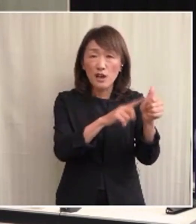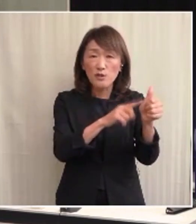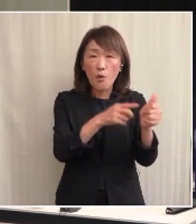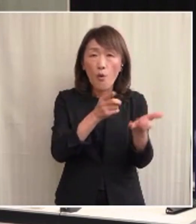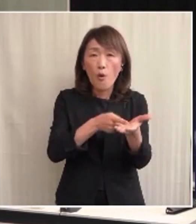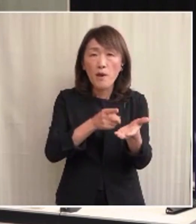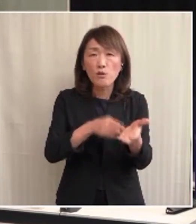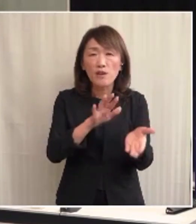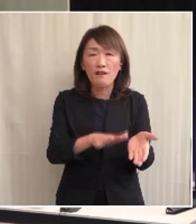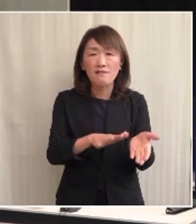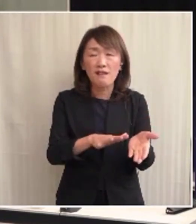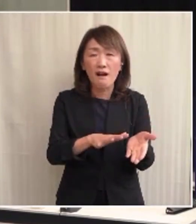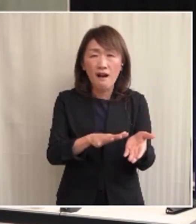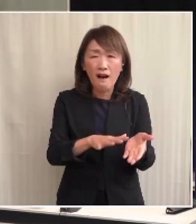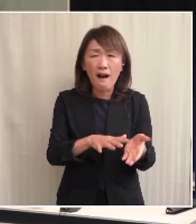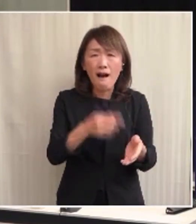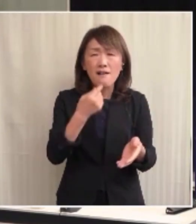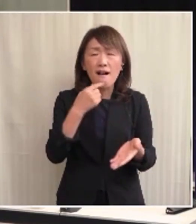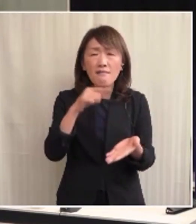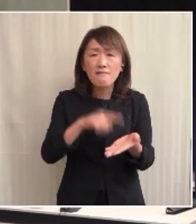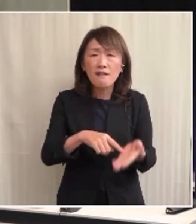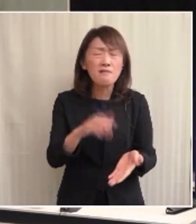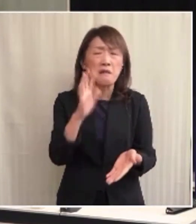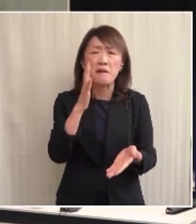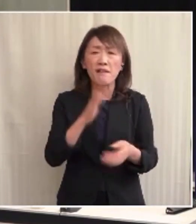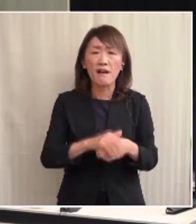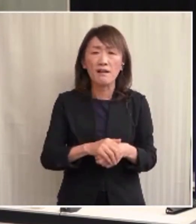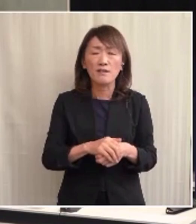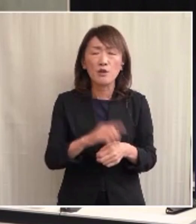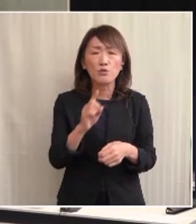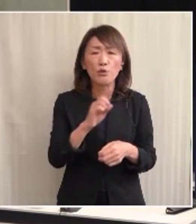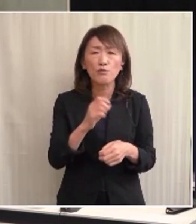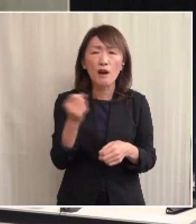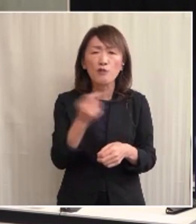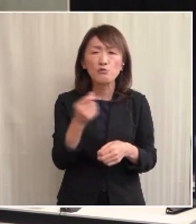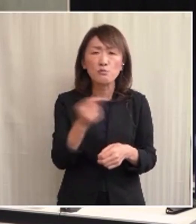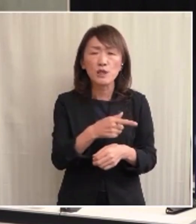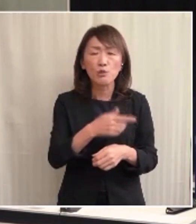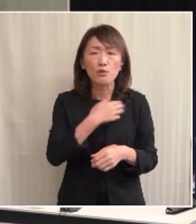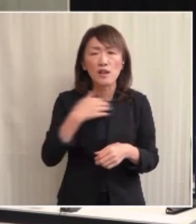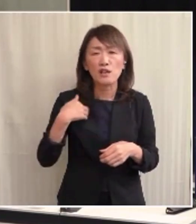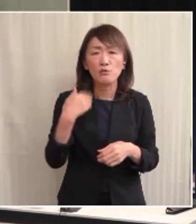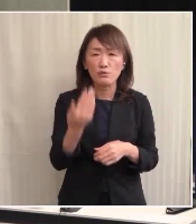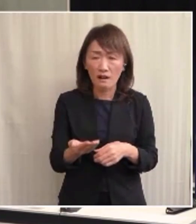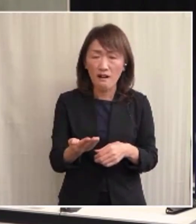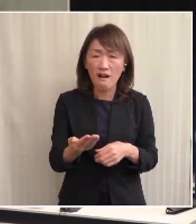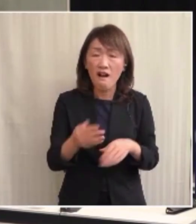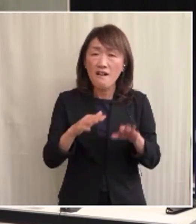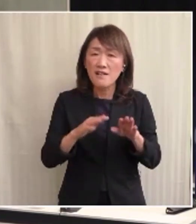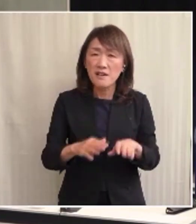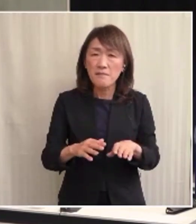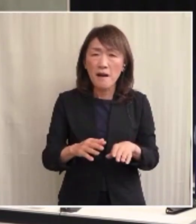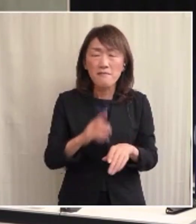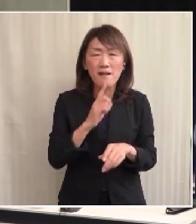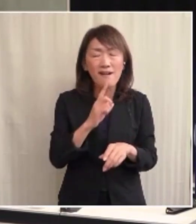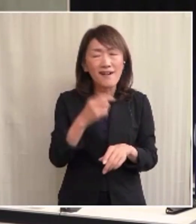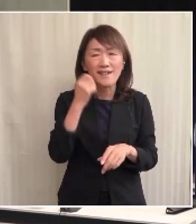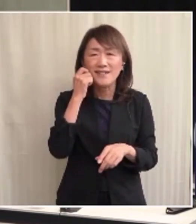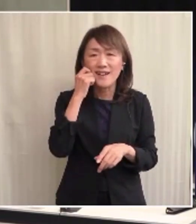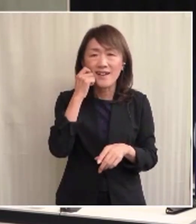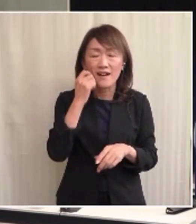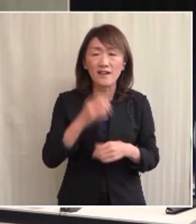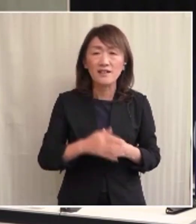にもあったようにですね、なかなか容易ではないっていうのがあるので、どのくらいのスピードでできるのかっていうのは、ちょっと今の何とも申し上げられない